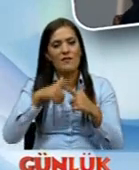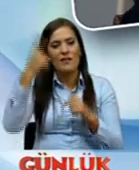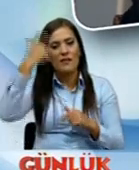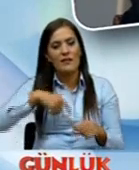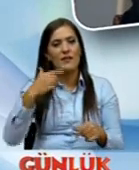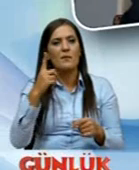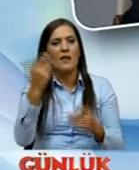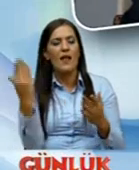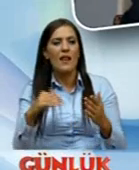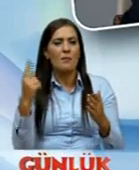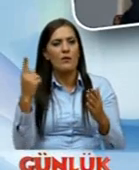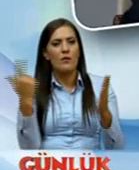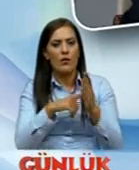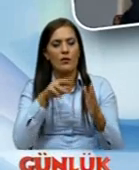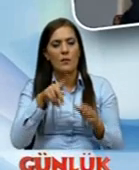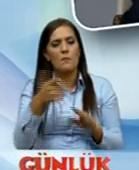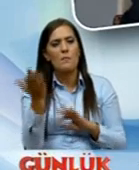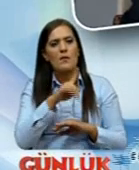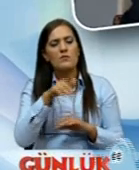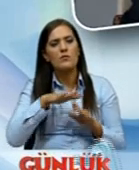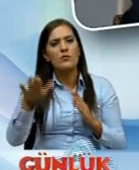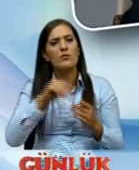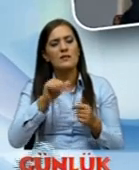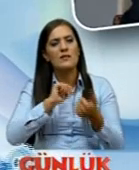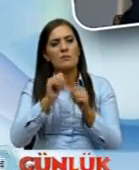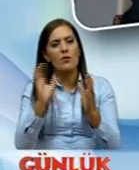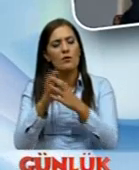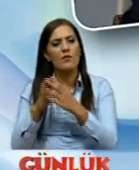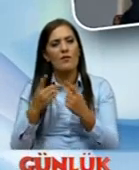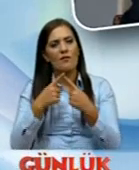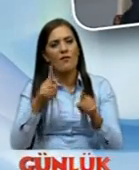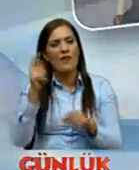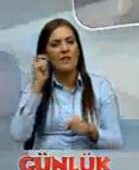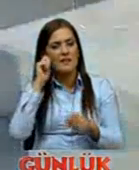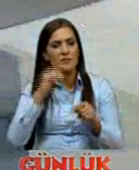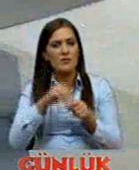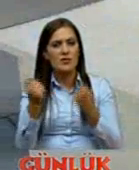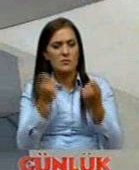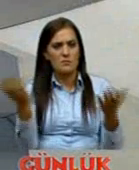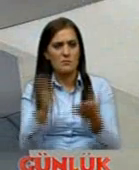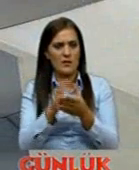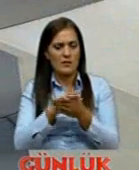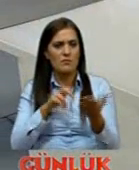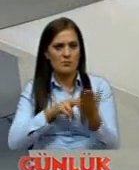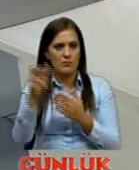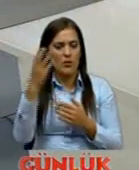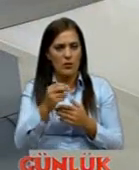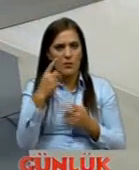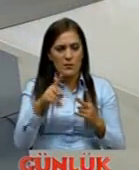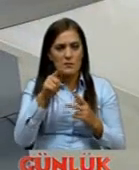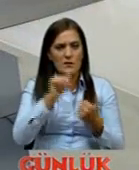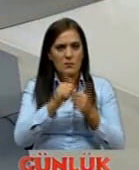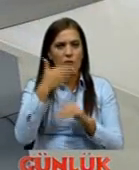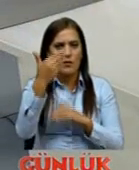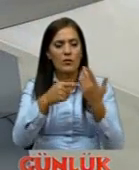gelen bir nokta. Başka bu durumda spor dallarıyla, farklı disiplinlerle de aslında işbirliği içinde gidebilecek bir